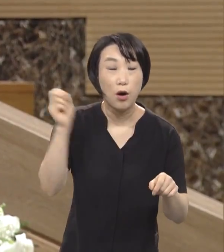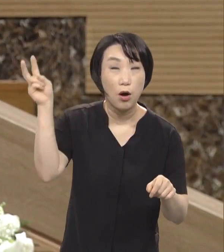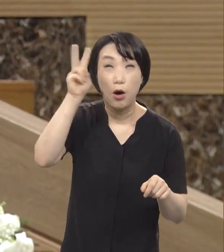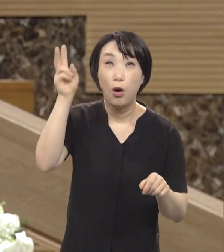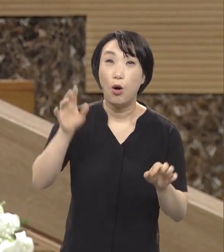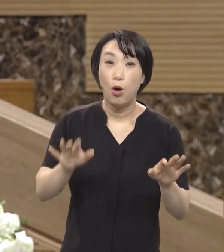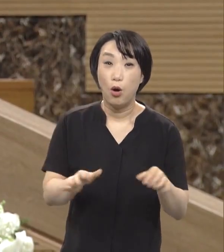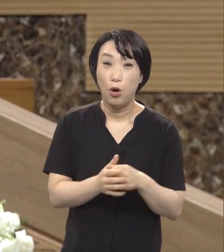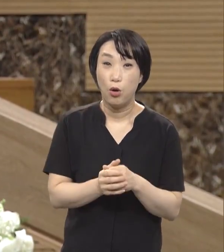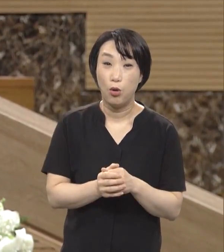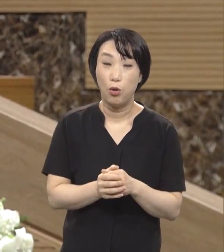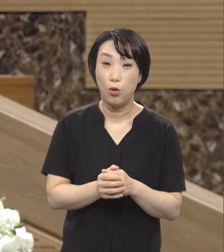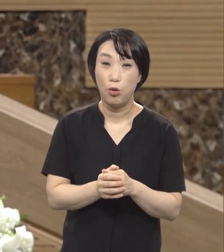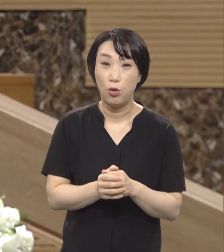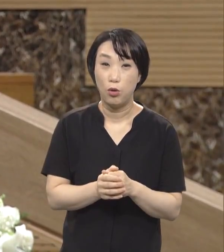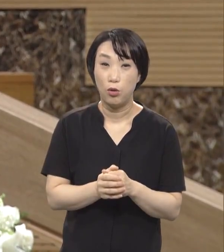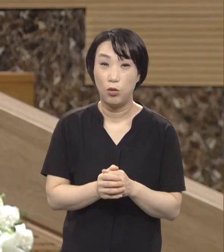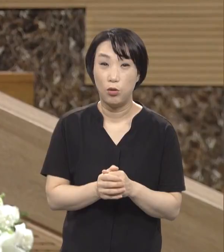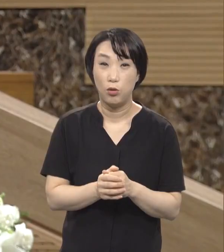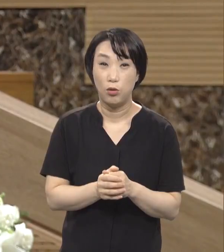갑자기